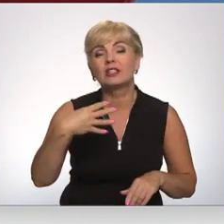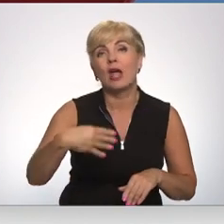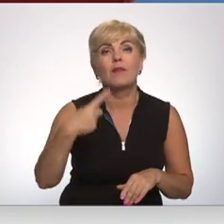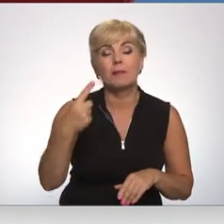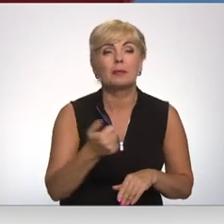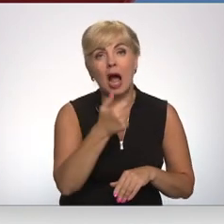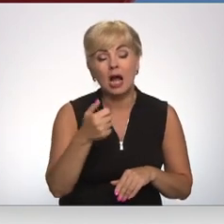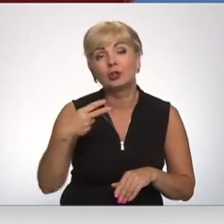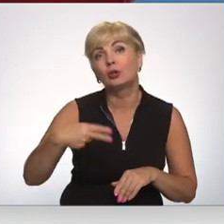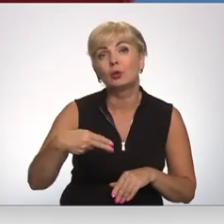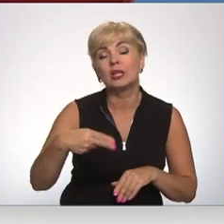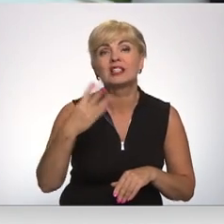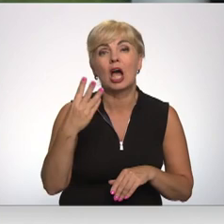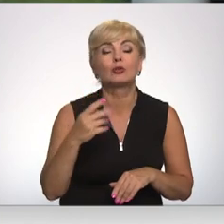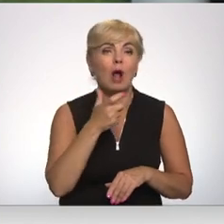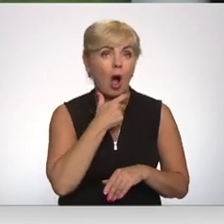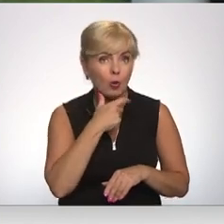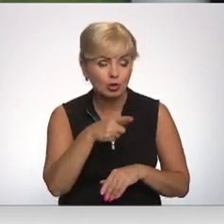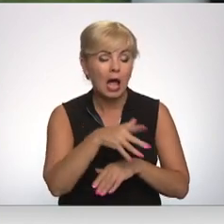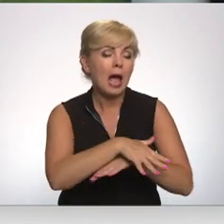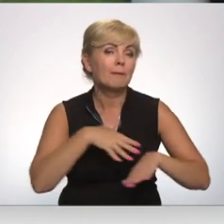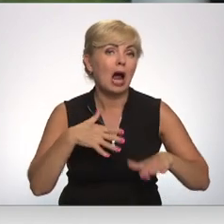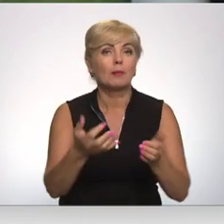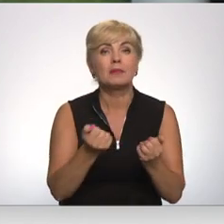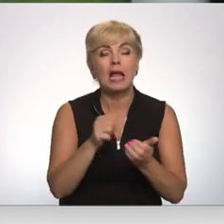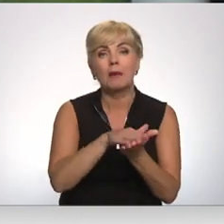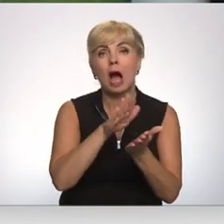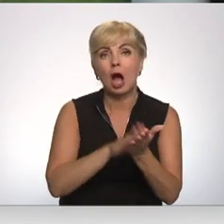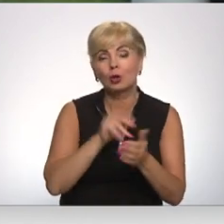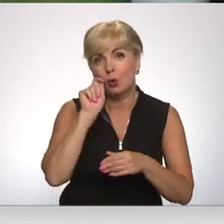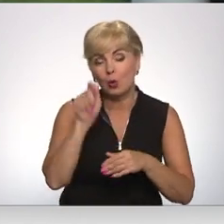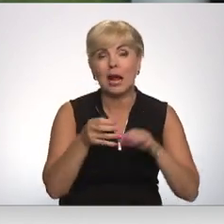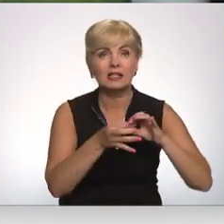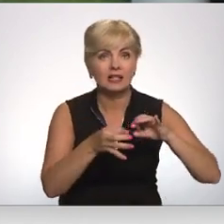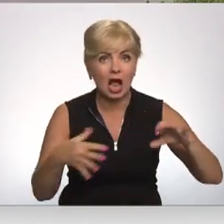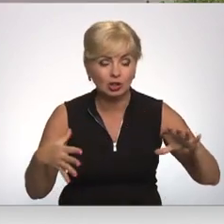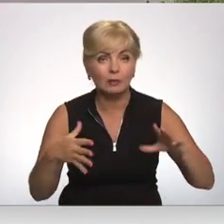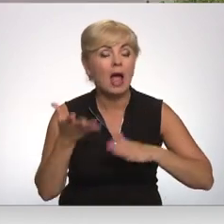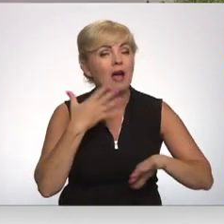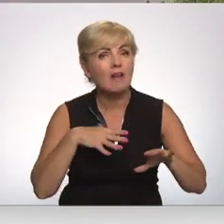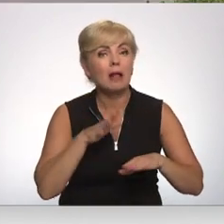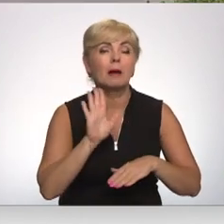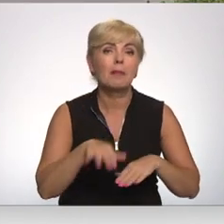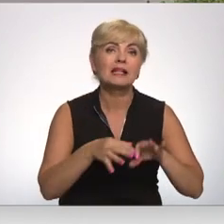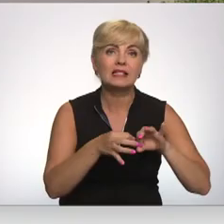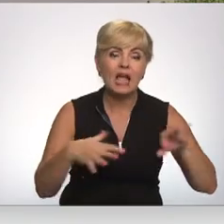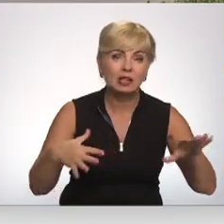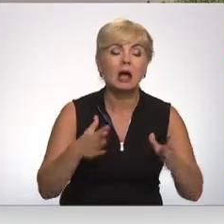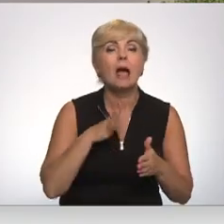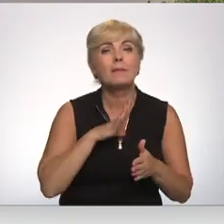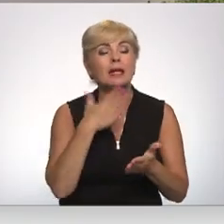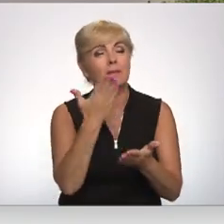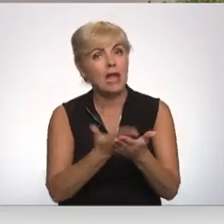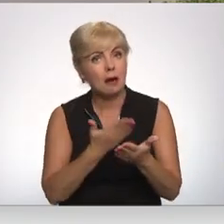1991. Gada 24. Augustā parlaments pieņēma aktu par Ukrainas neatkarību. Vēlme pēc neatkarības bija jāpierāda